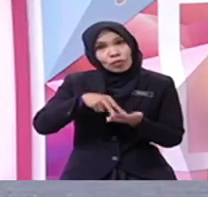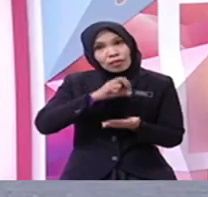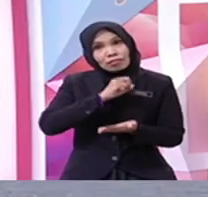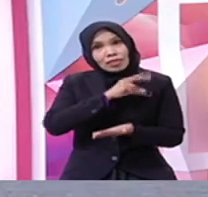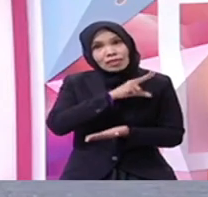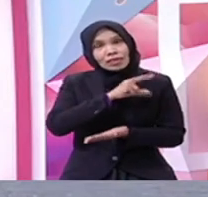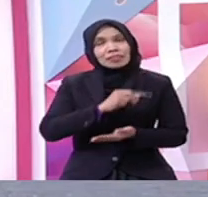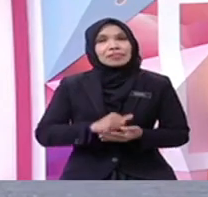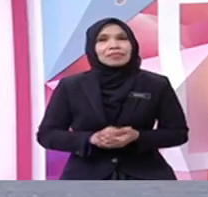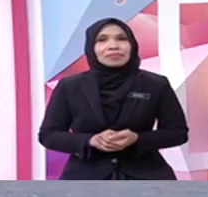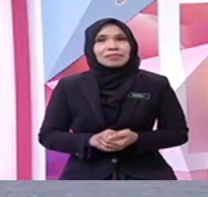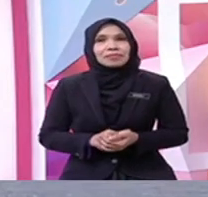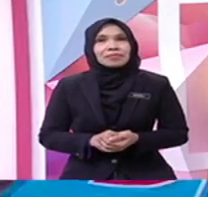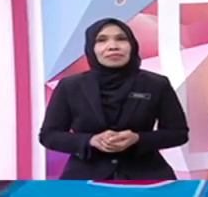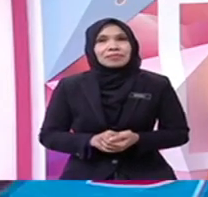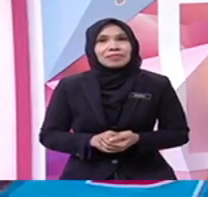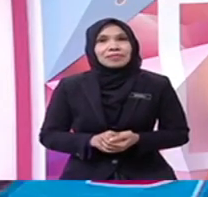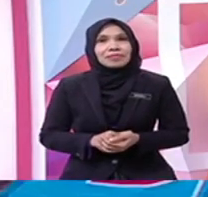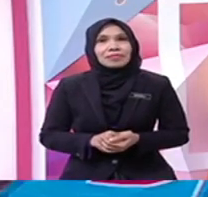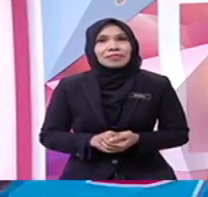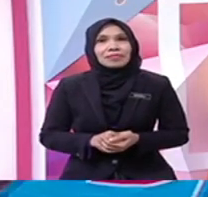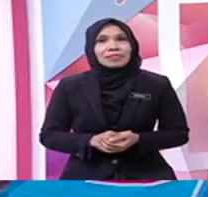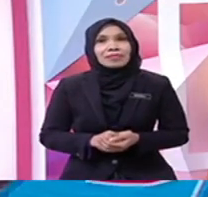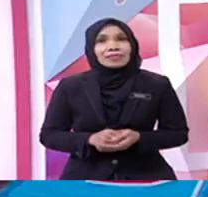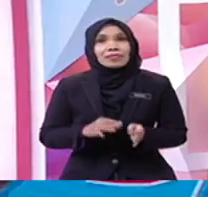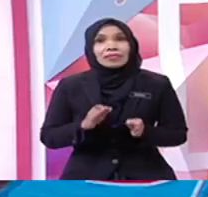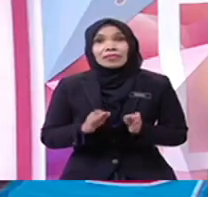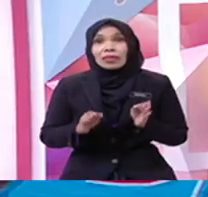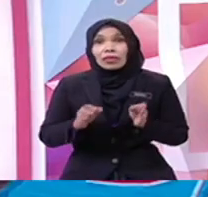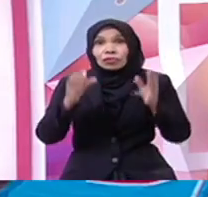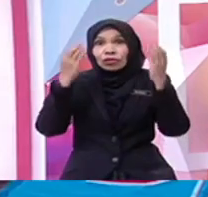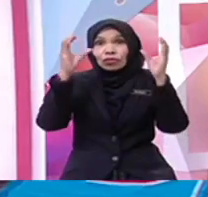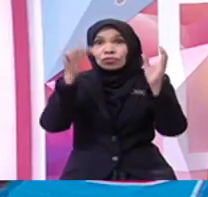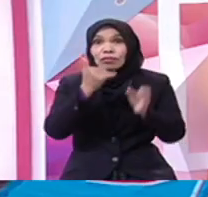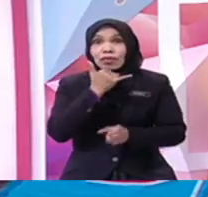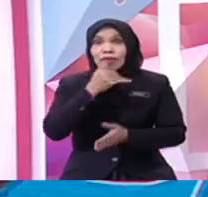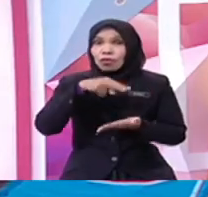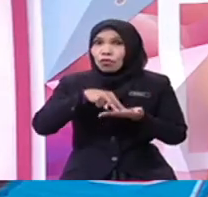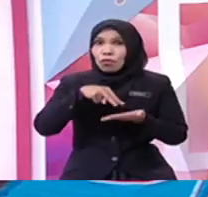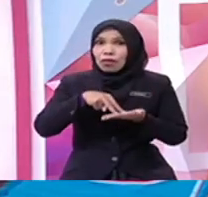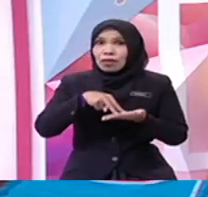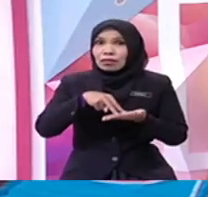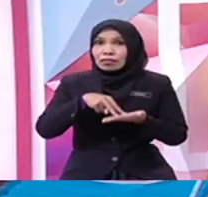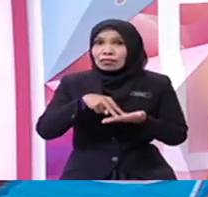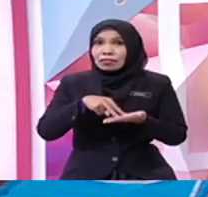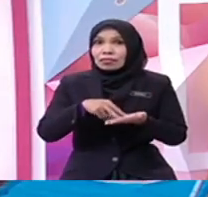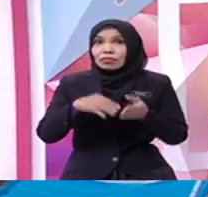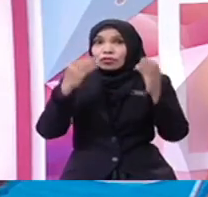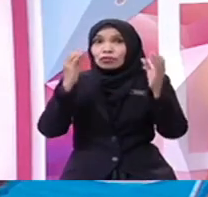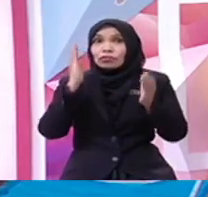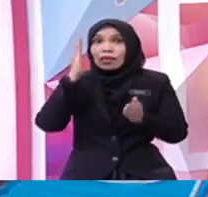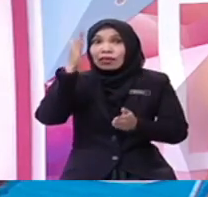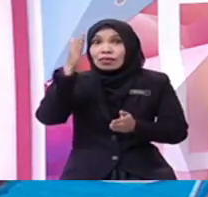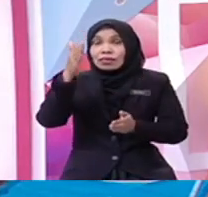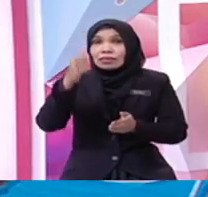kalau mungkin akan tenggelam dalam Oke kita lompat katak